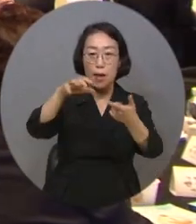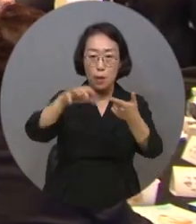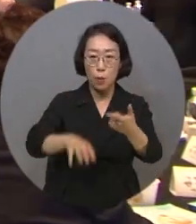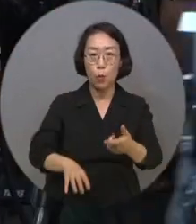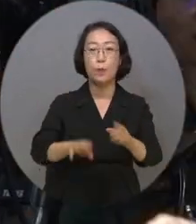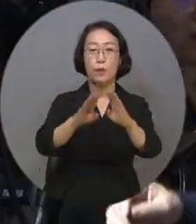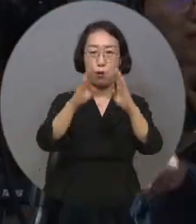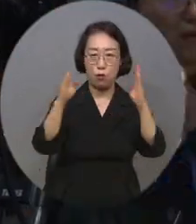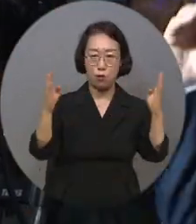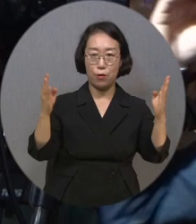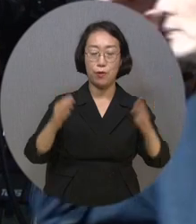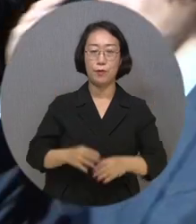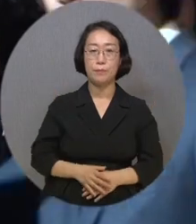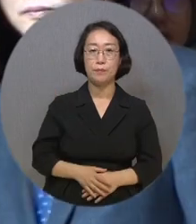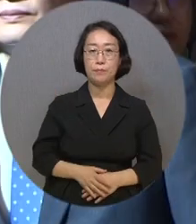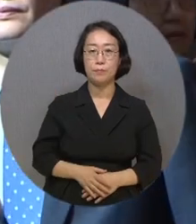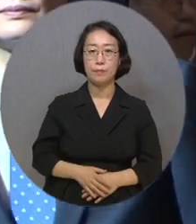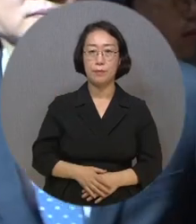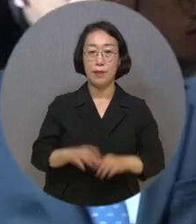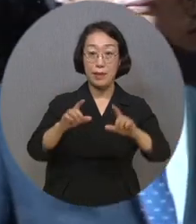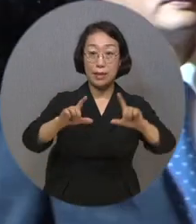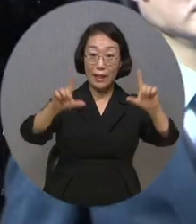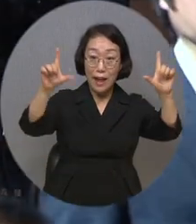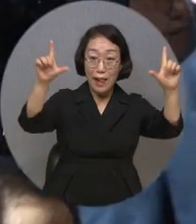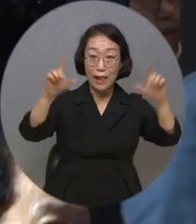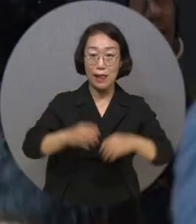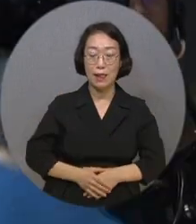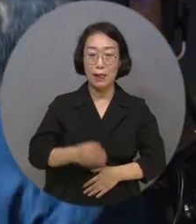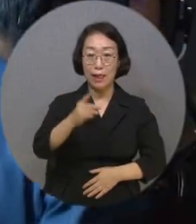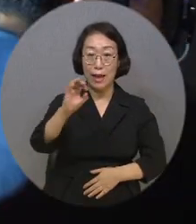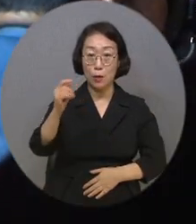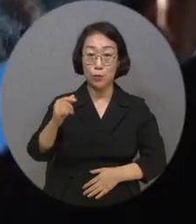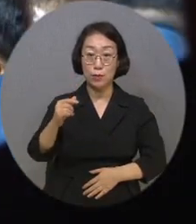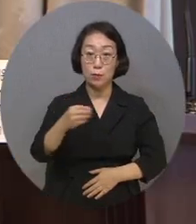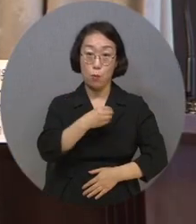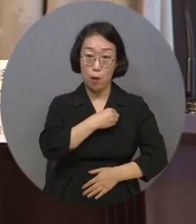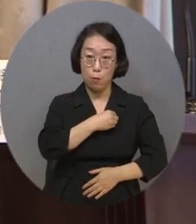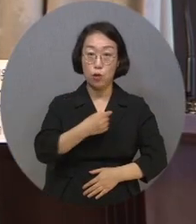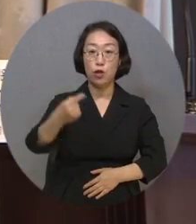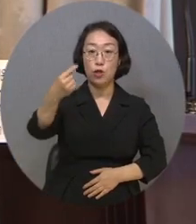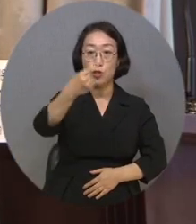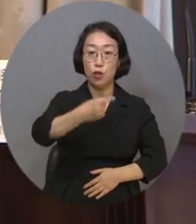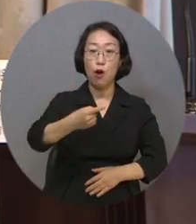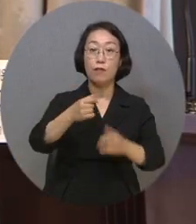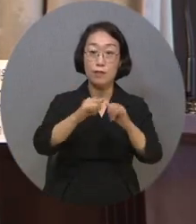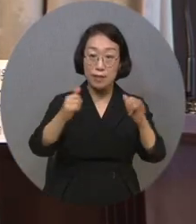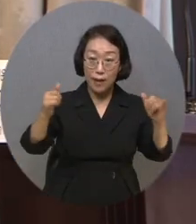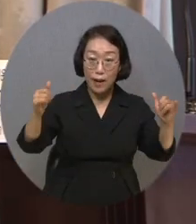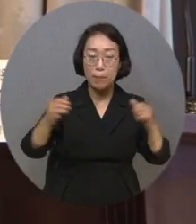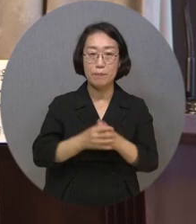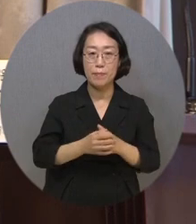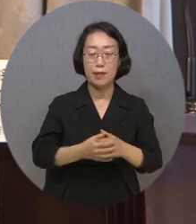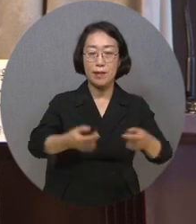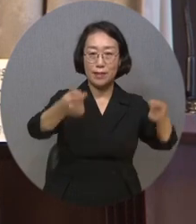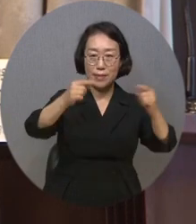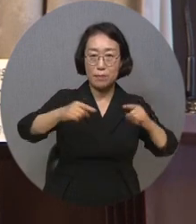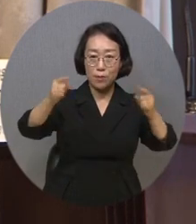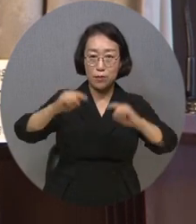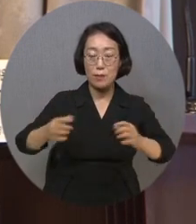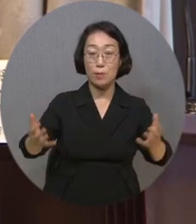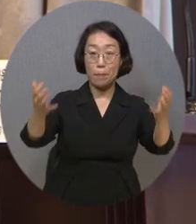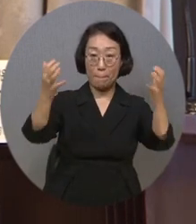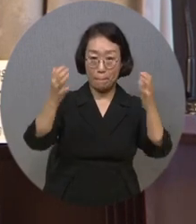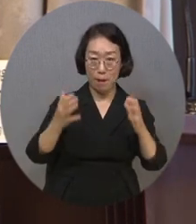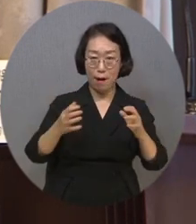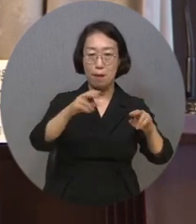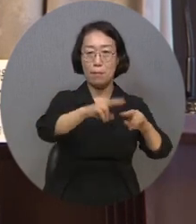볼룸에서 진행하였습니다. 이날 행사에서는 라이온스 클럽 회원 약 천여 명이 넘는 라이온들이 참석해 자리매김을